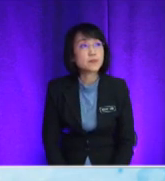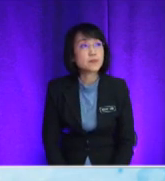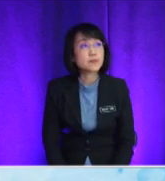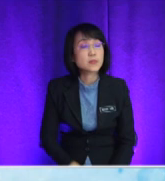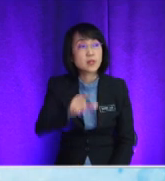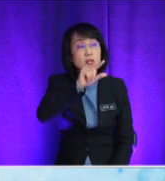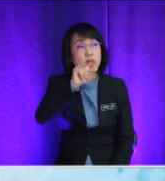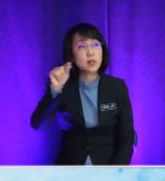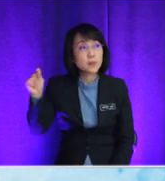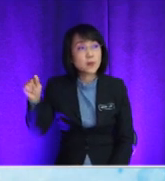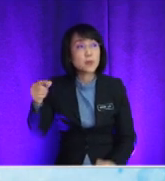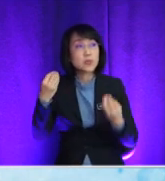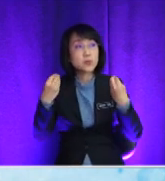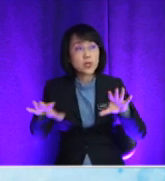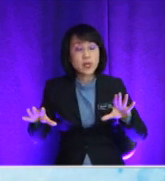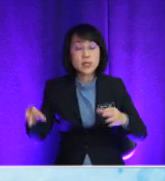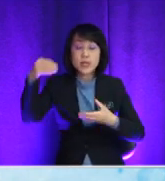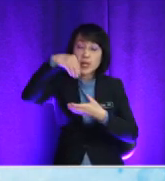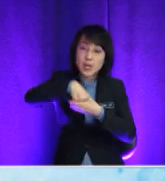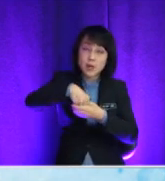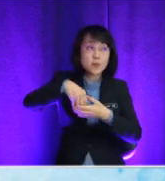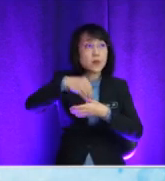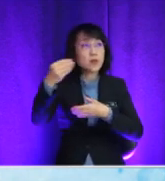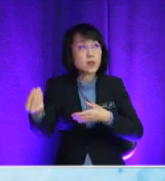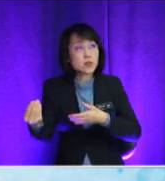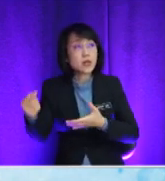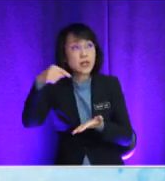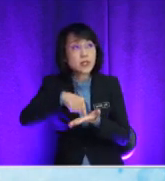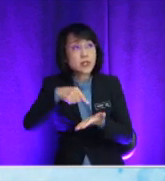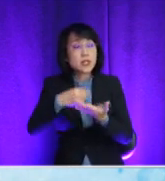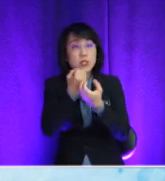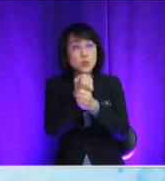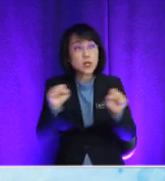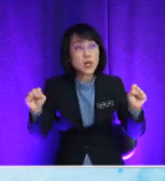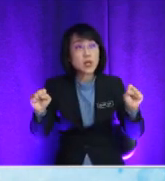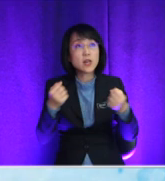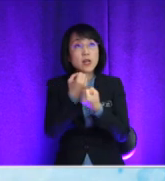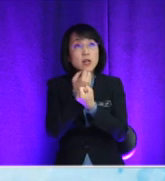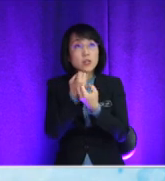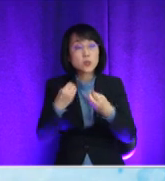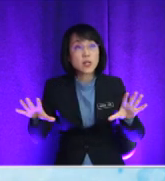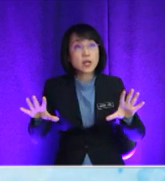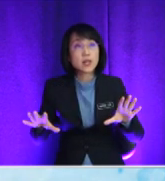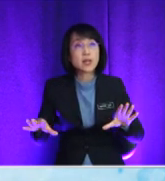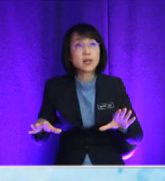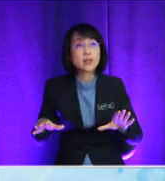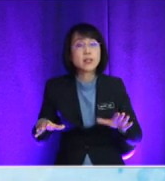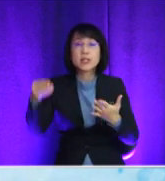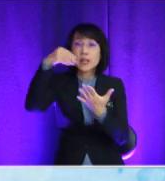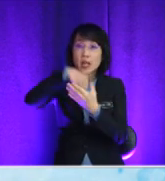sebelah luar ataupun sebelah dalam tapi untuk yang ini kita sudah akan di sebelah dalamnya Oke